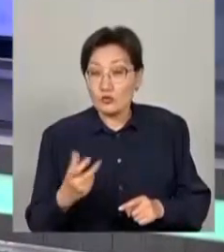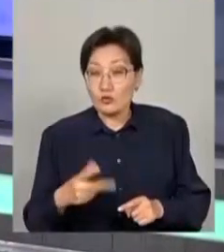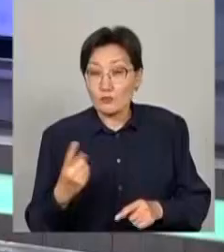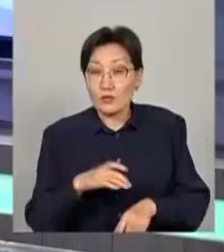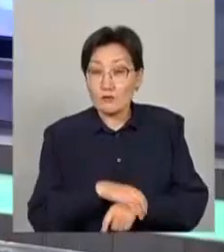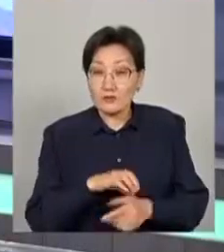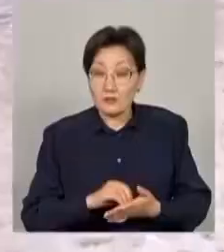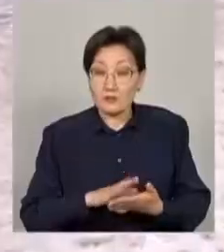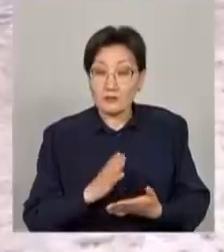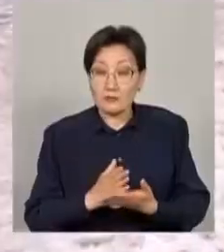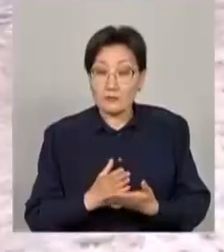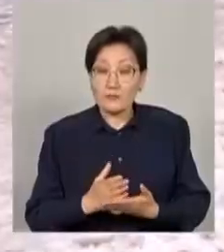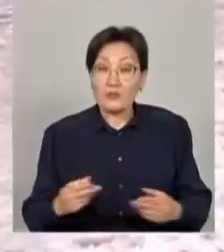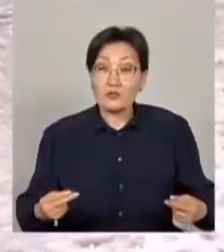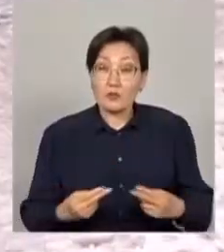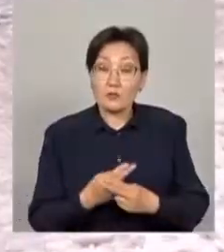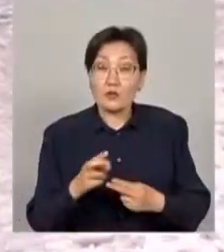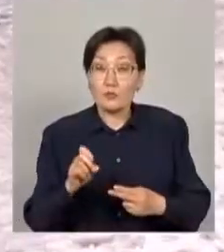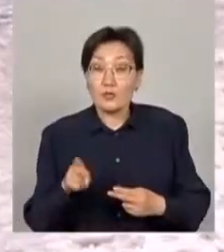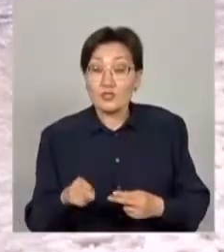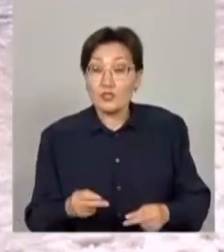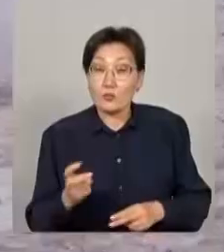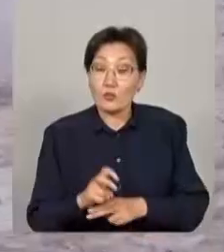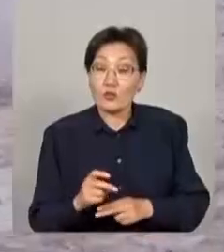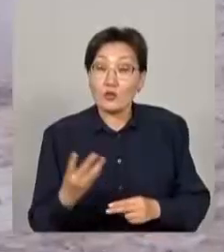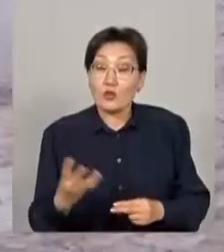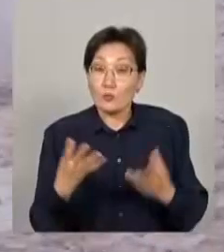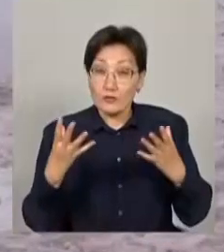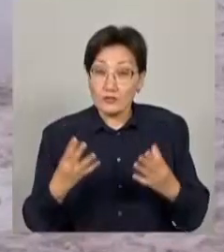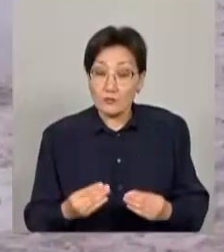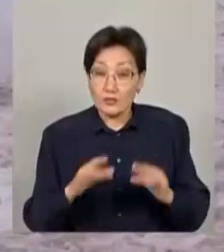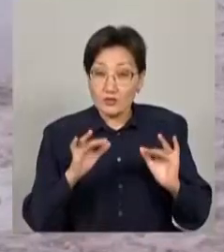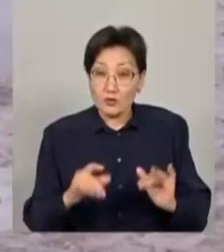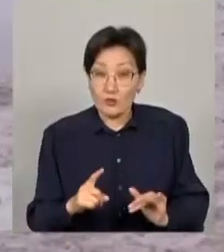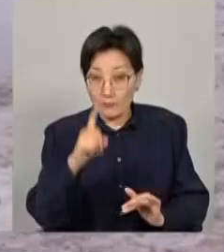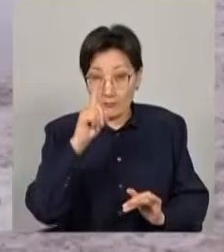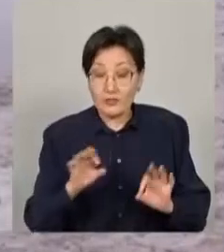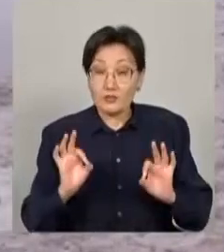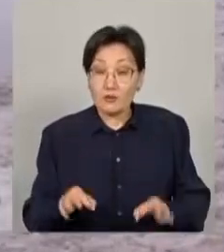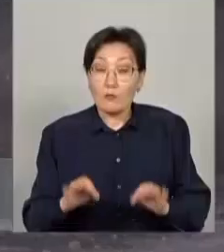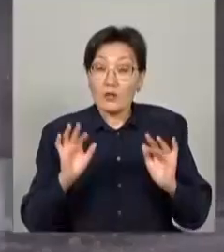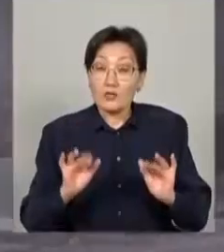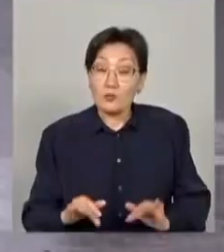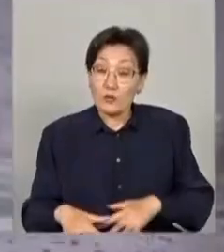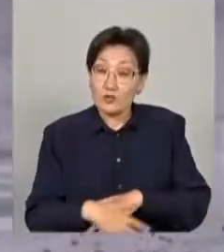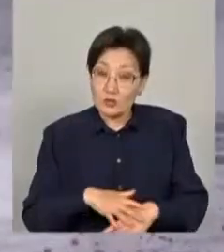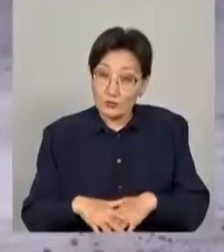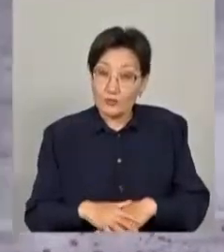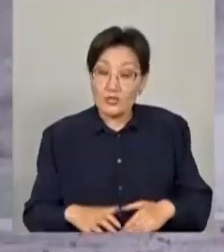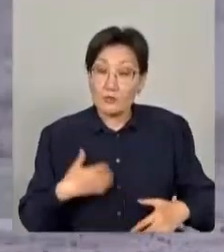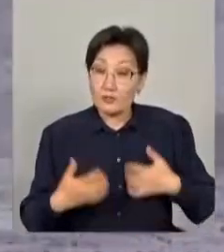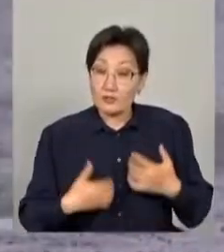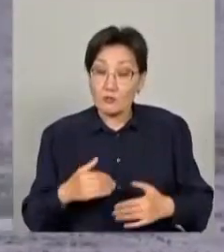тіркеліпті. Астанаға бес қонақтың келгеніне 4-ші күн. Осы аралықта қардың бір айлық нормасы бірден жауып тұрғындарды әбден әбігерге